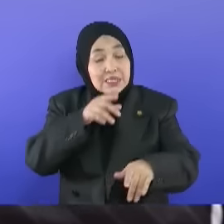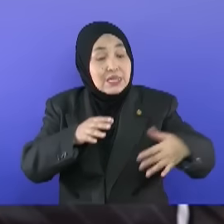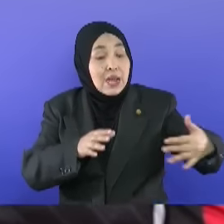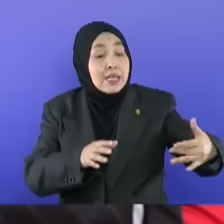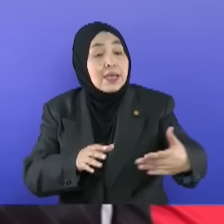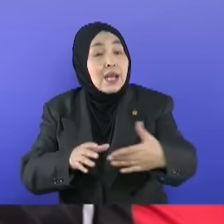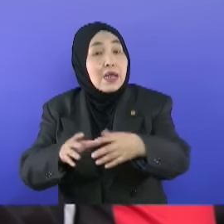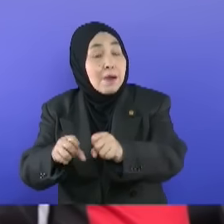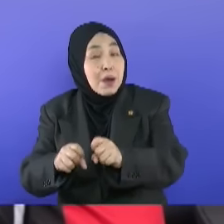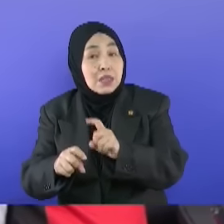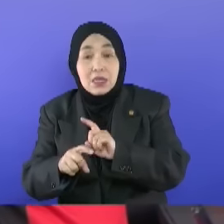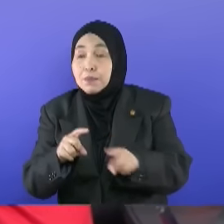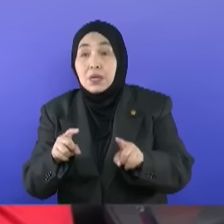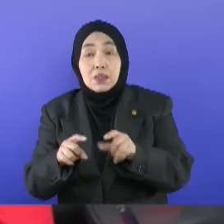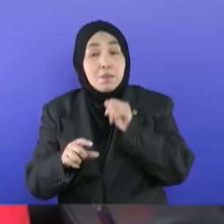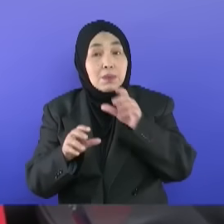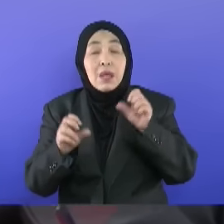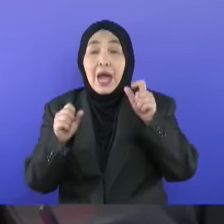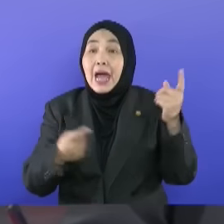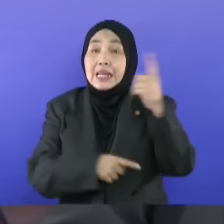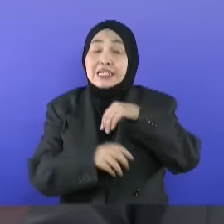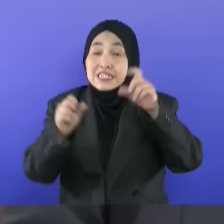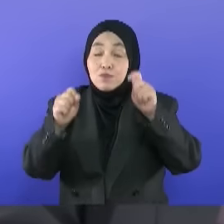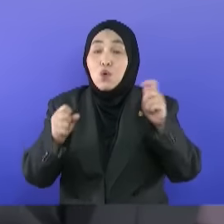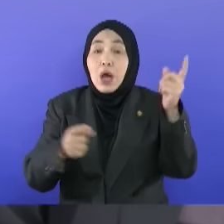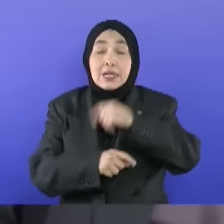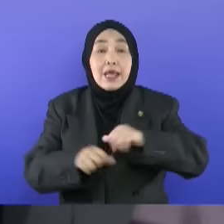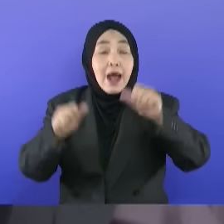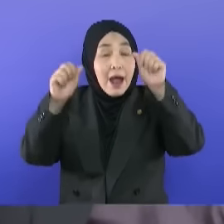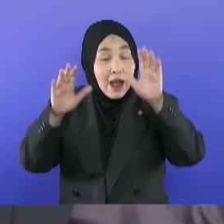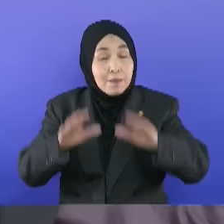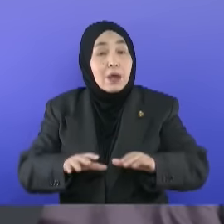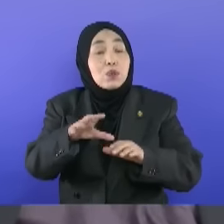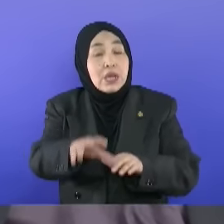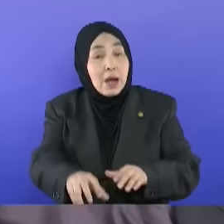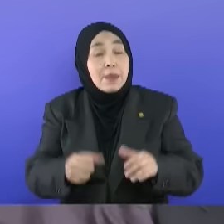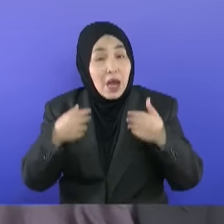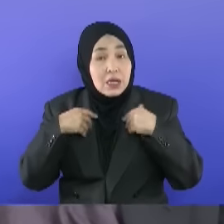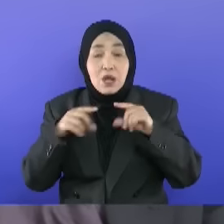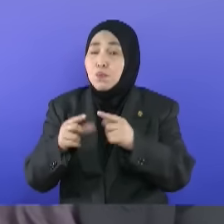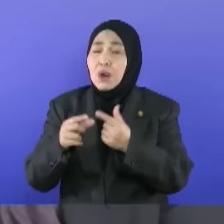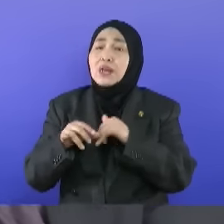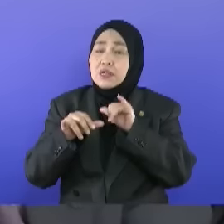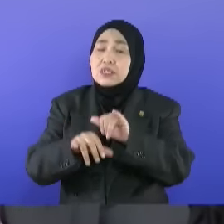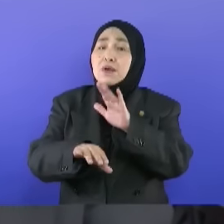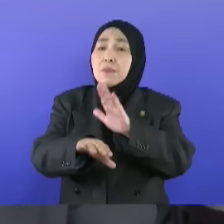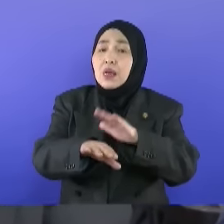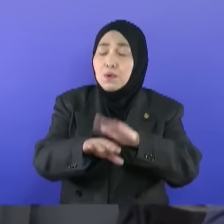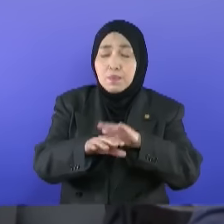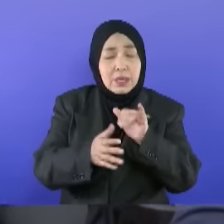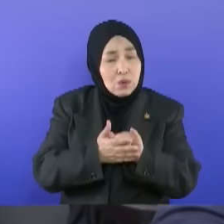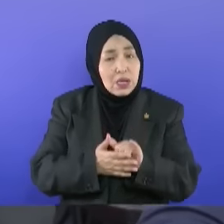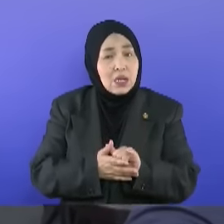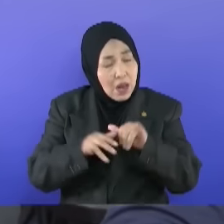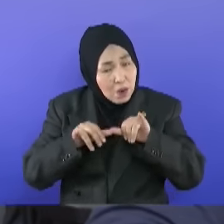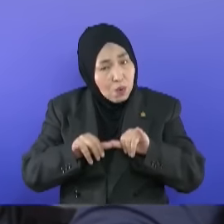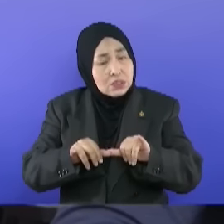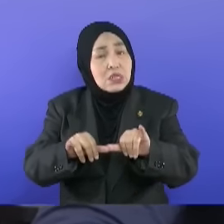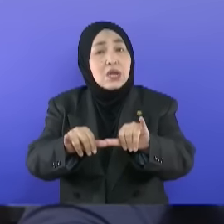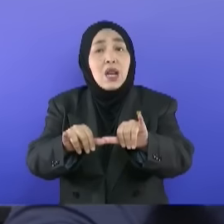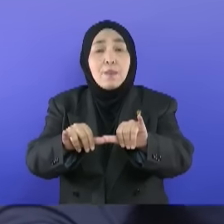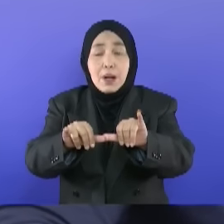ikan dapat tapi dia tak letak hari Sabtu. Dia letak hari Jumaat, hari Ahad barulah dia ambil. Jadi ada kumpulan yang masih menegur itu adalah konsisten di